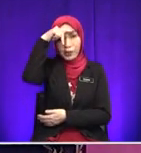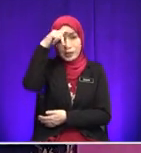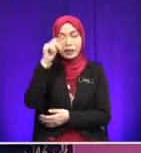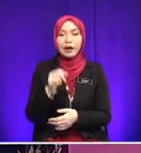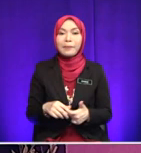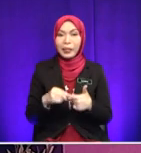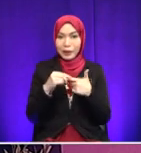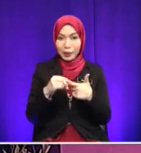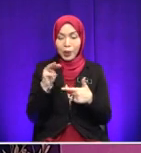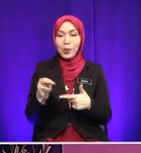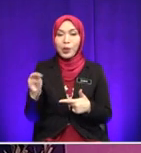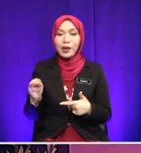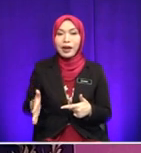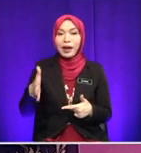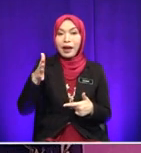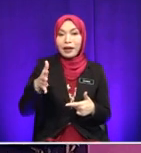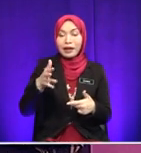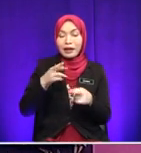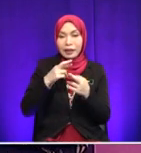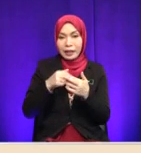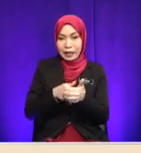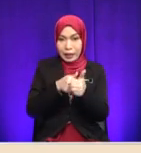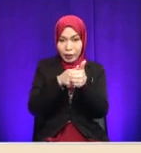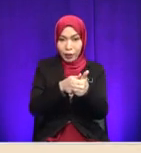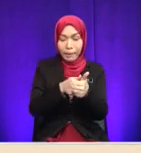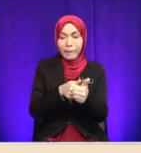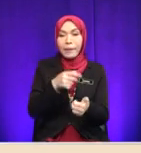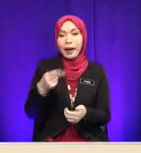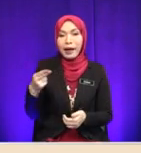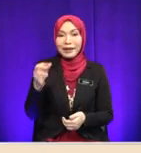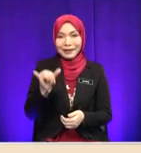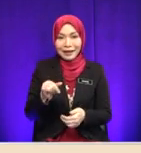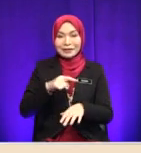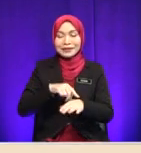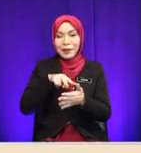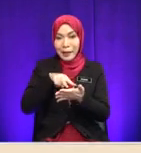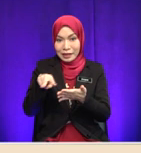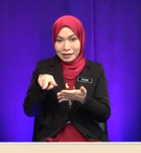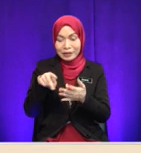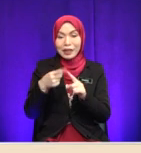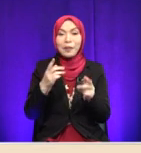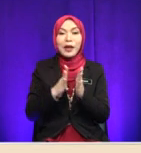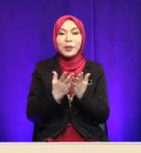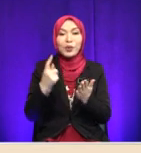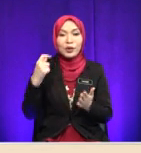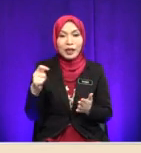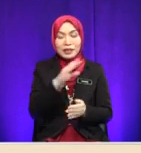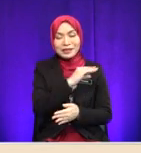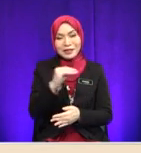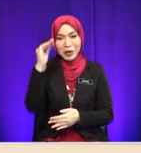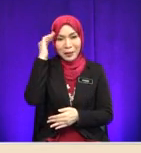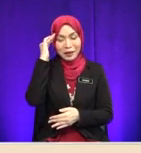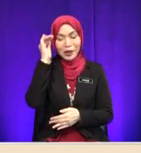merujuk pelbagai bahan yang dibaca dan menganalisis maklumat dalam teks dan pengetahuan sedia ada.